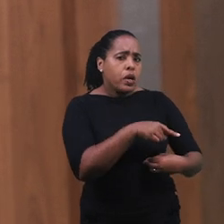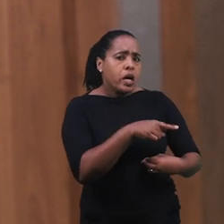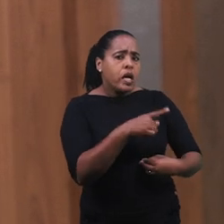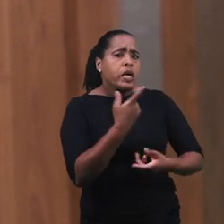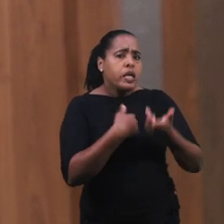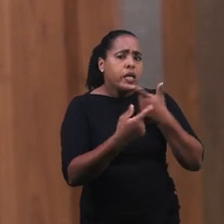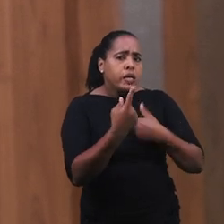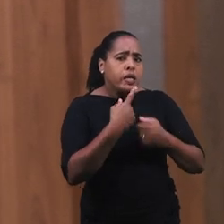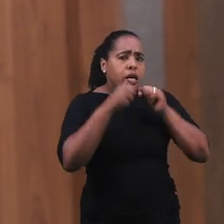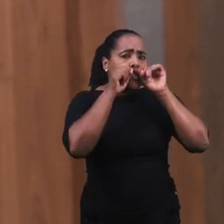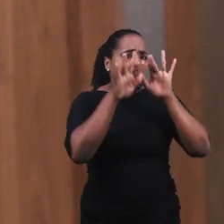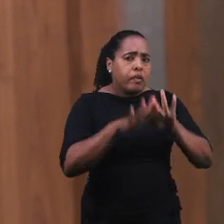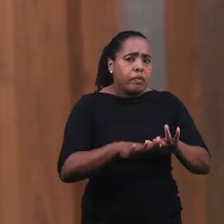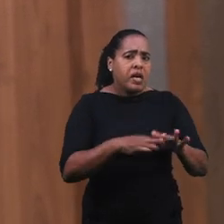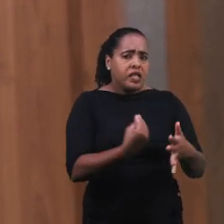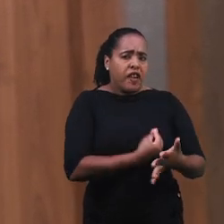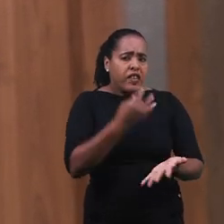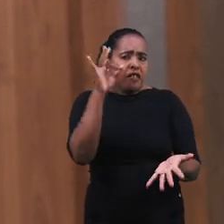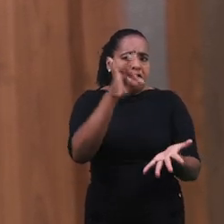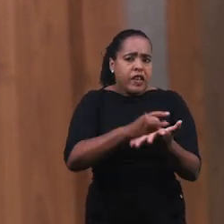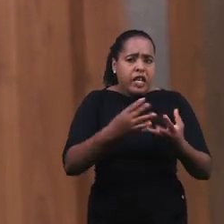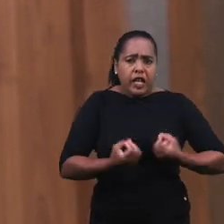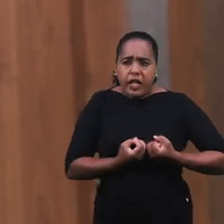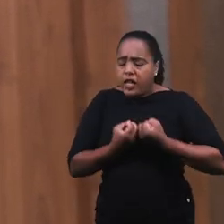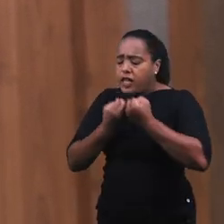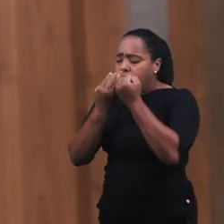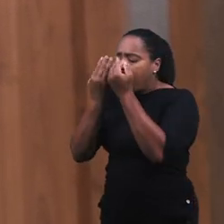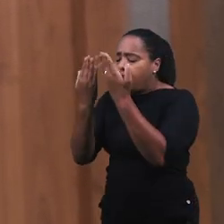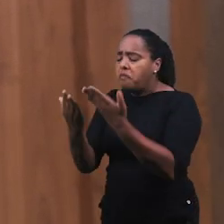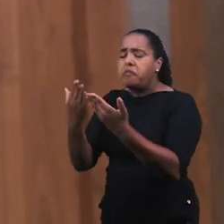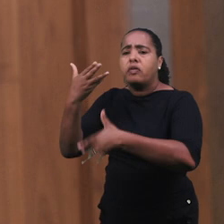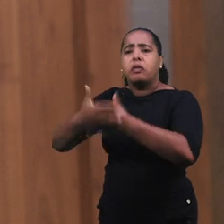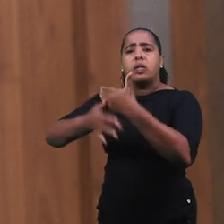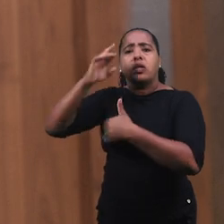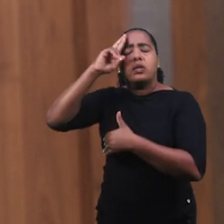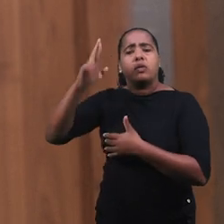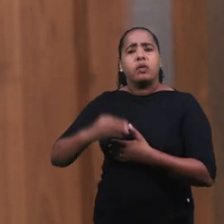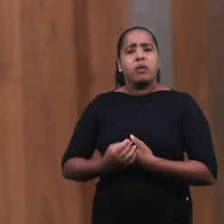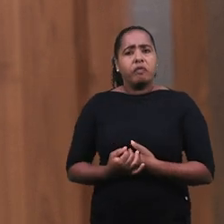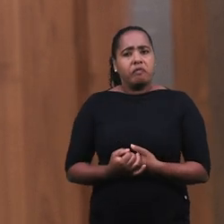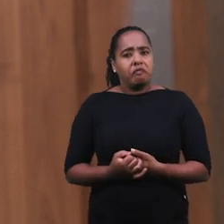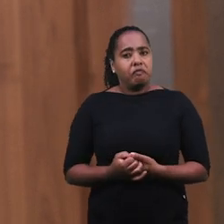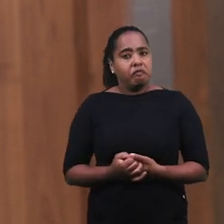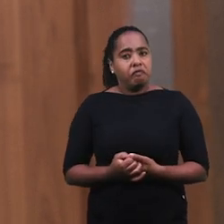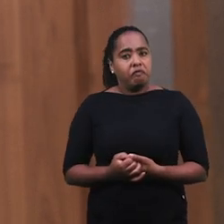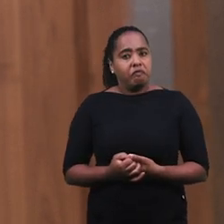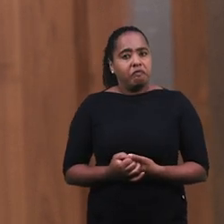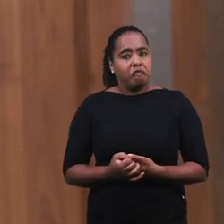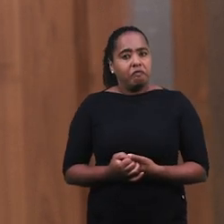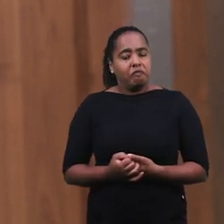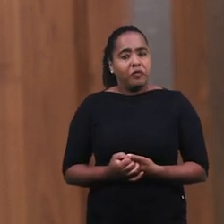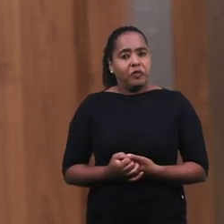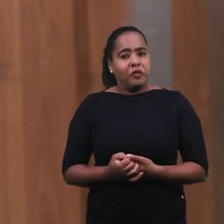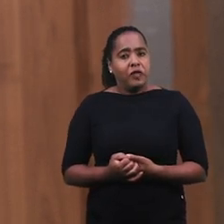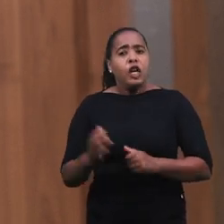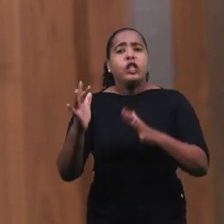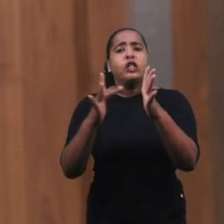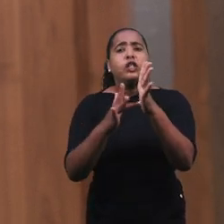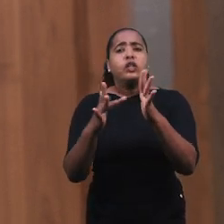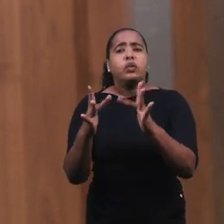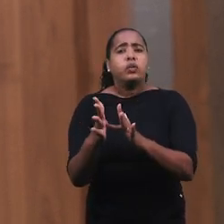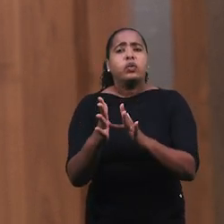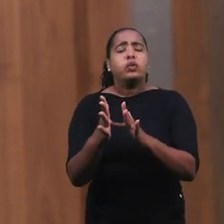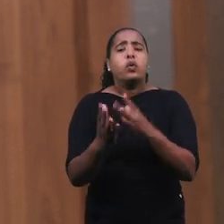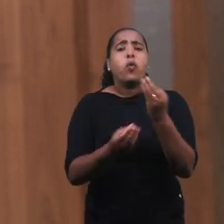avec sincérité devant l'autel. Quel est l'endroit que Jésus il occupe dans ton cœur? Que le Seigneur